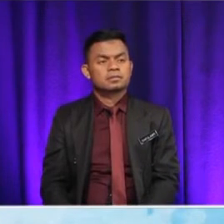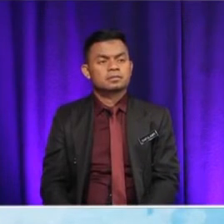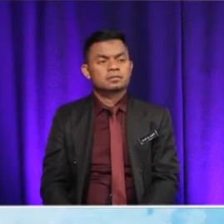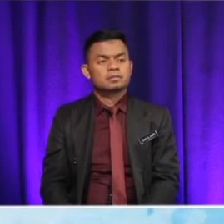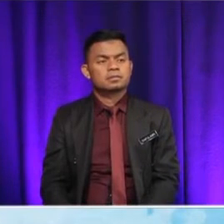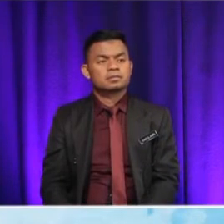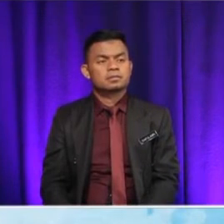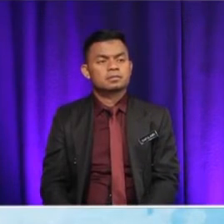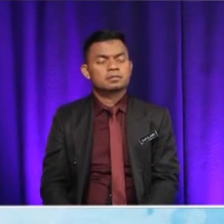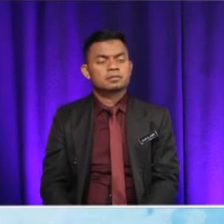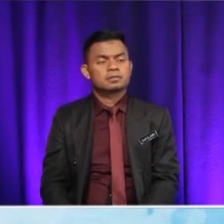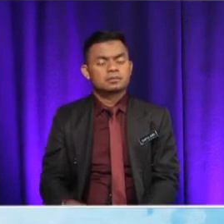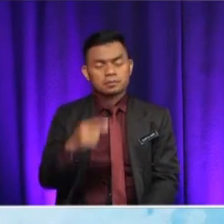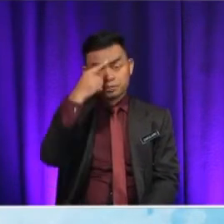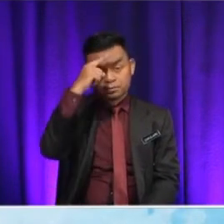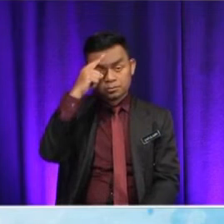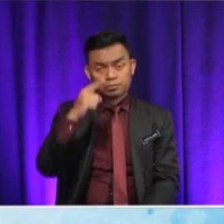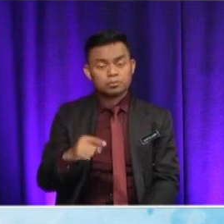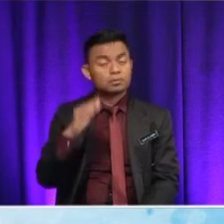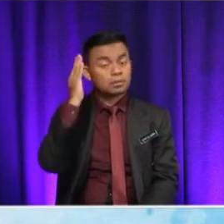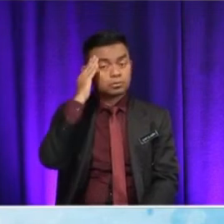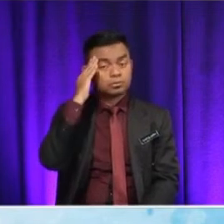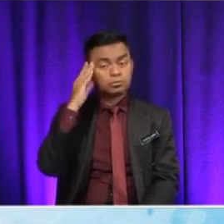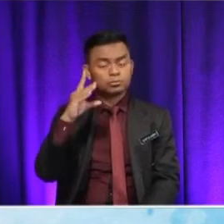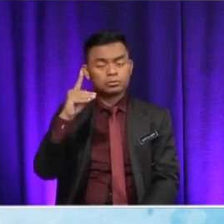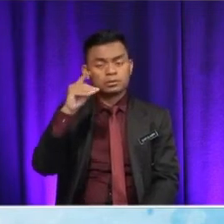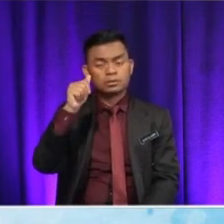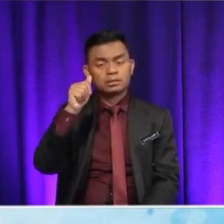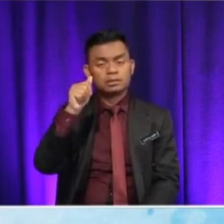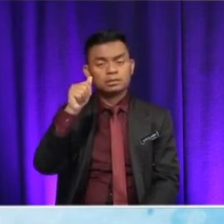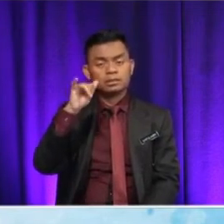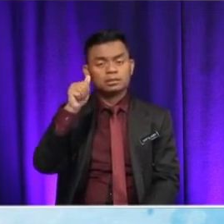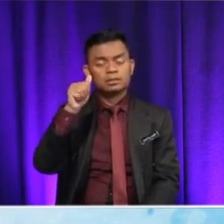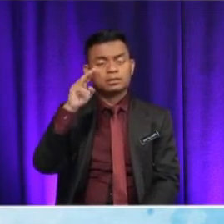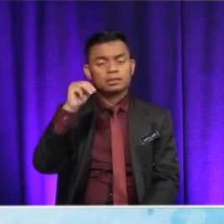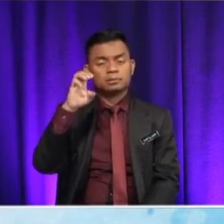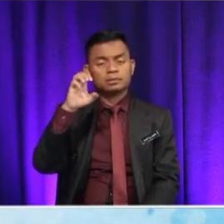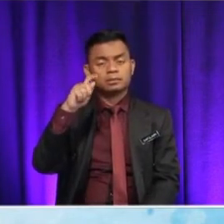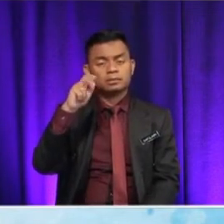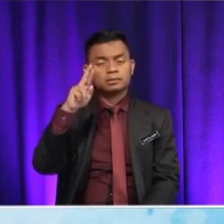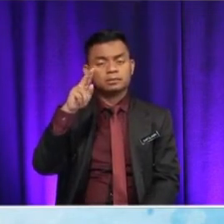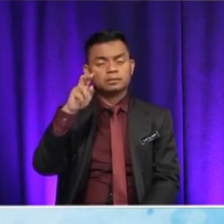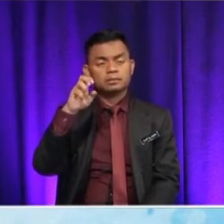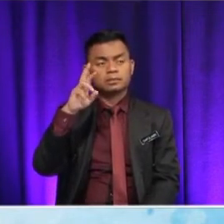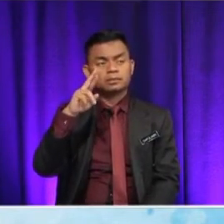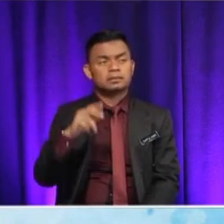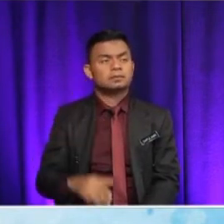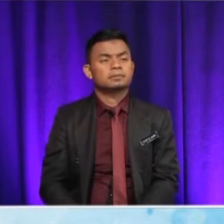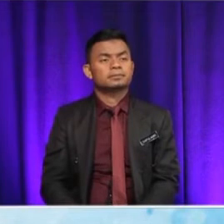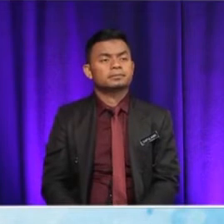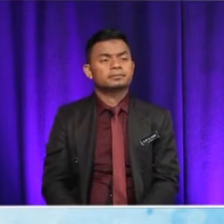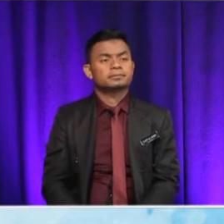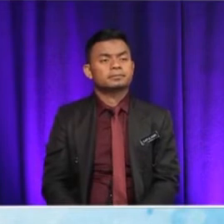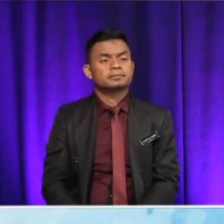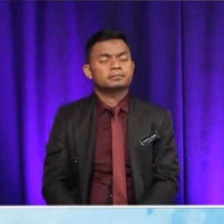dari meter air. Okey, terima kasih Azad. Okey, betul ke salah? Menghubungkan paip utama ke meter